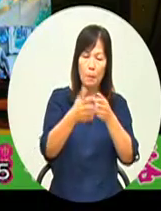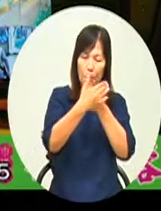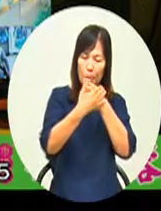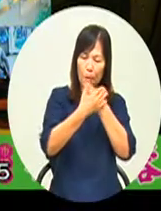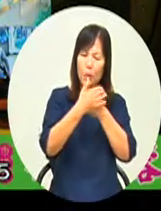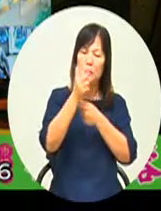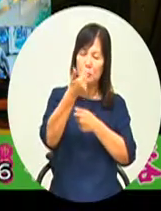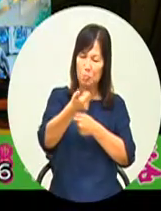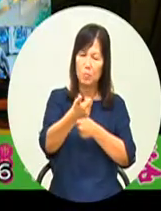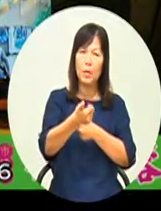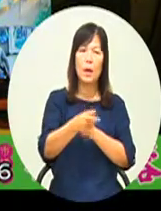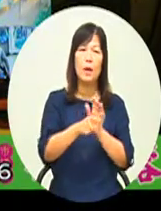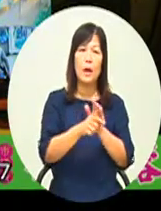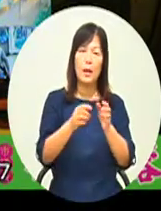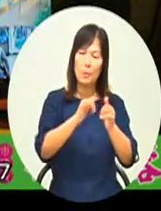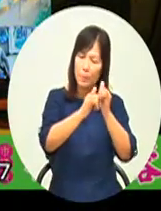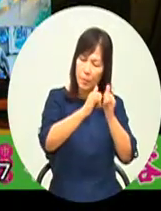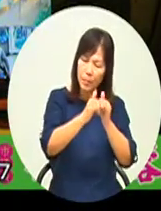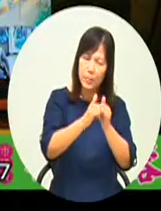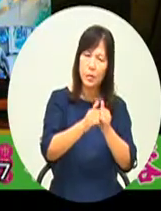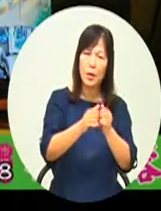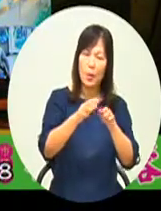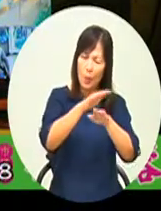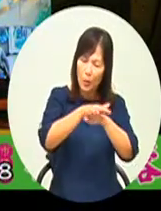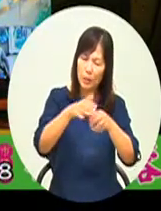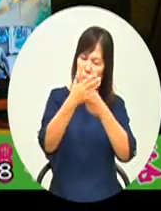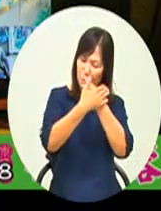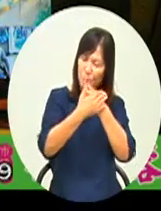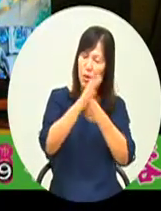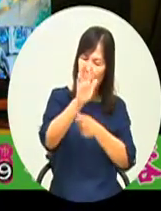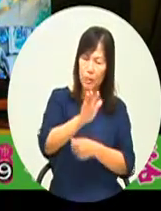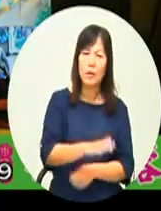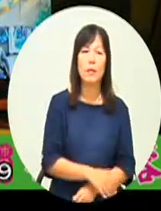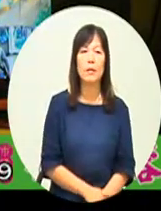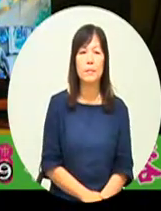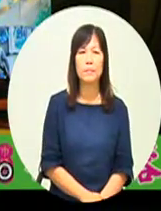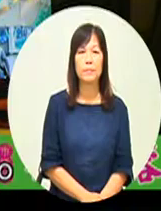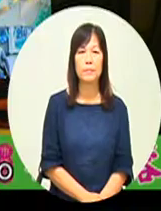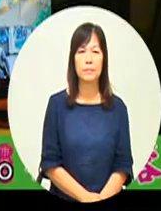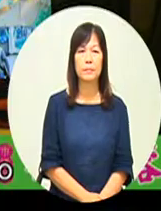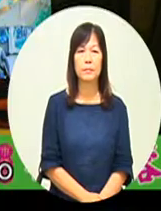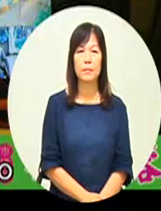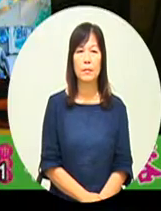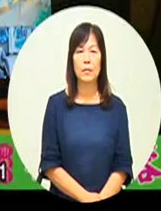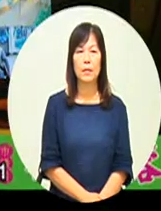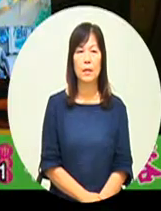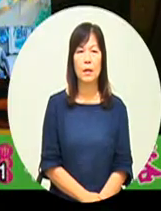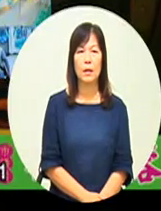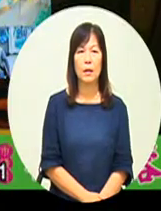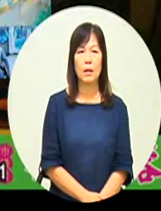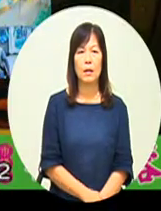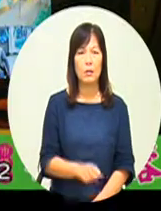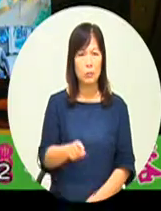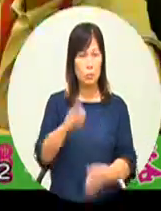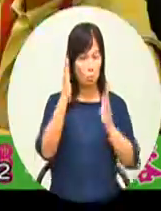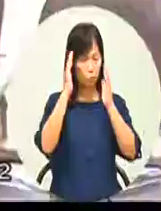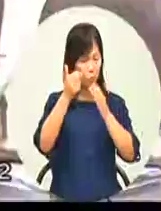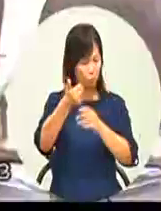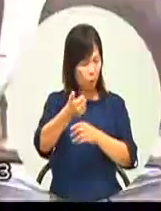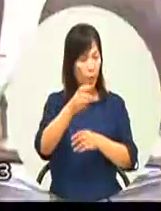障，对咱的民众安全有保障。这当然，这个是有正面的意义